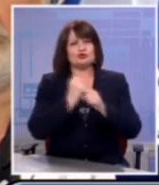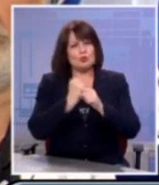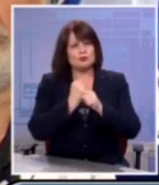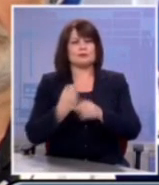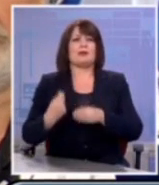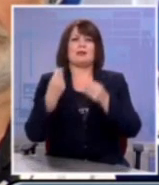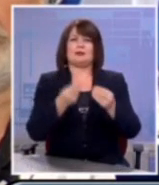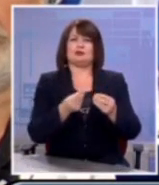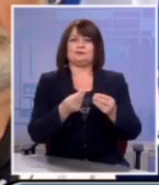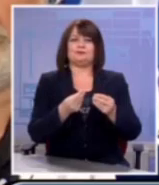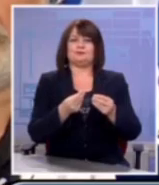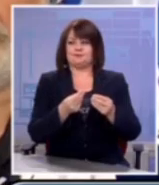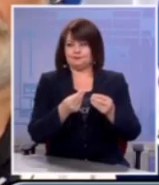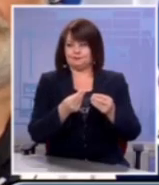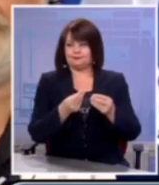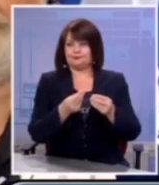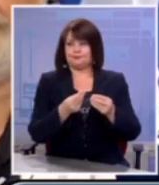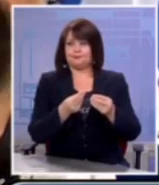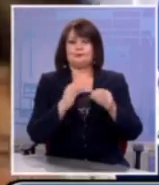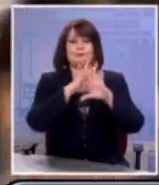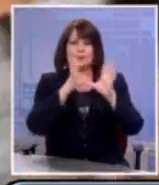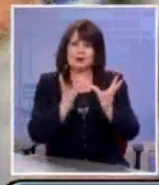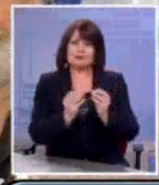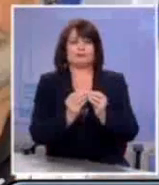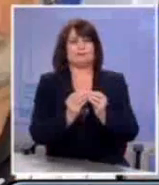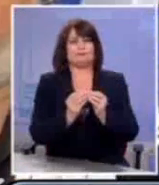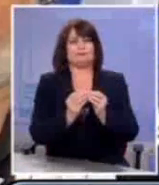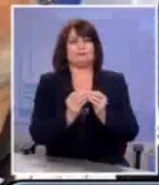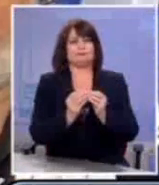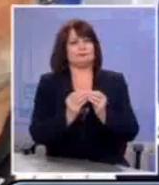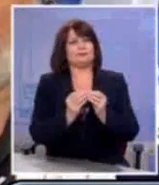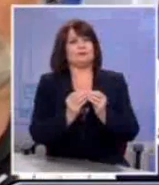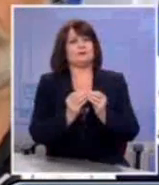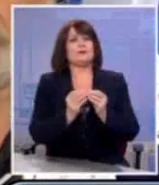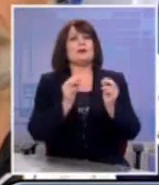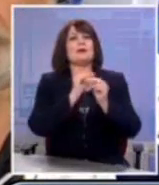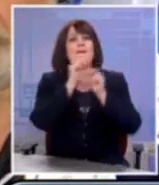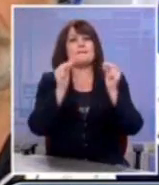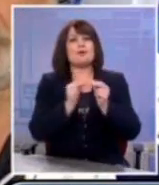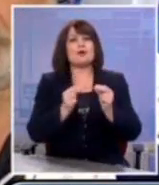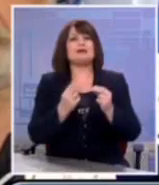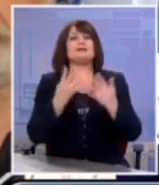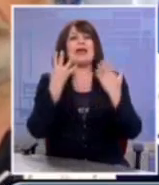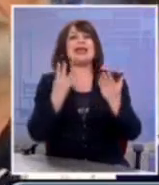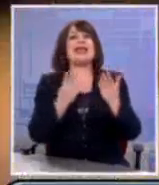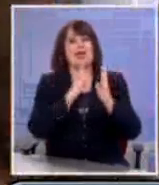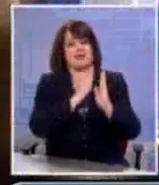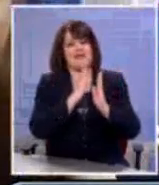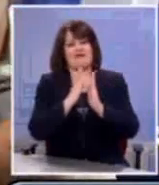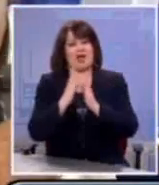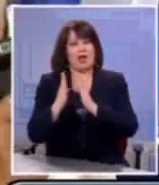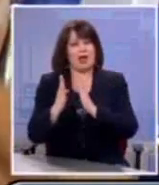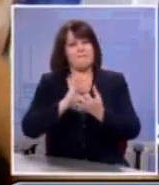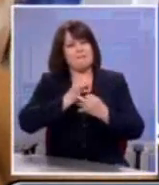παρέδωσε ένα πλήρες προκαταρκτικό πόρισμα 9 κεφαλαίων,